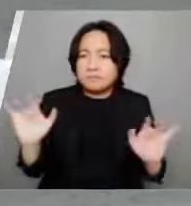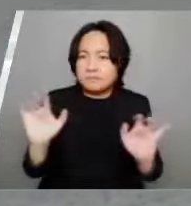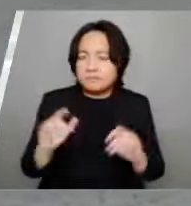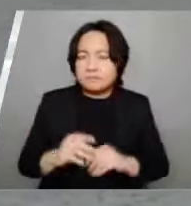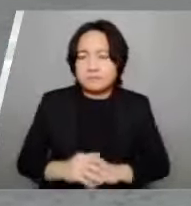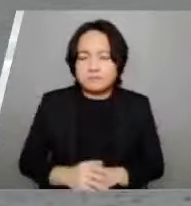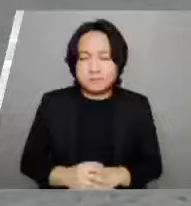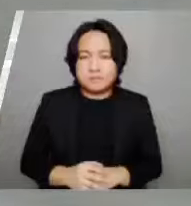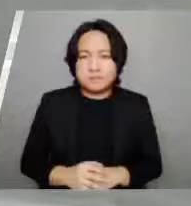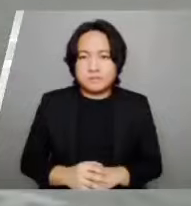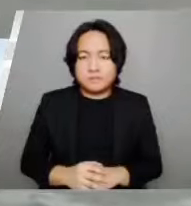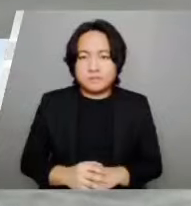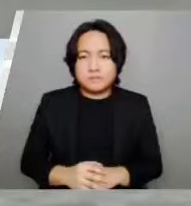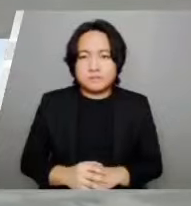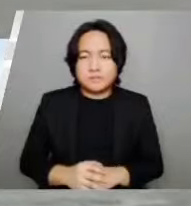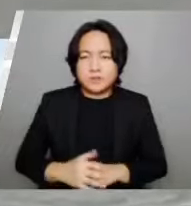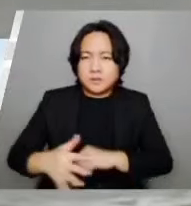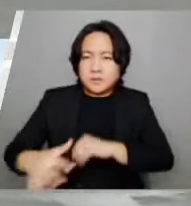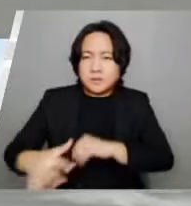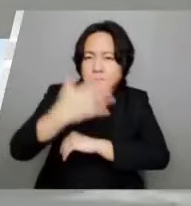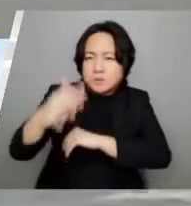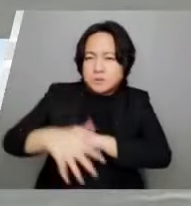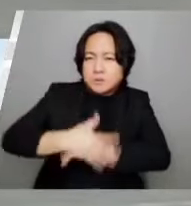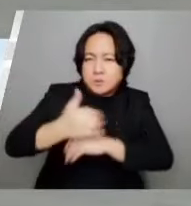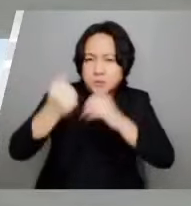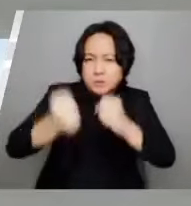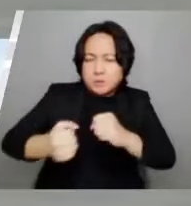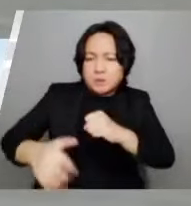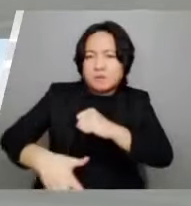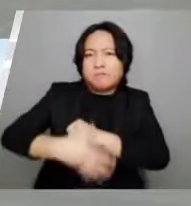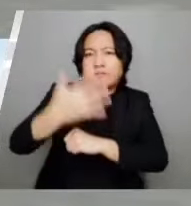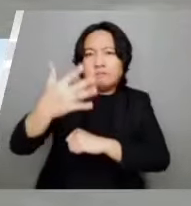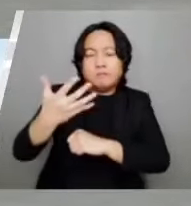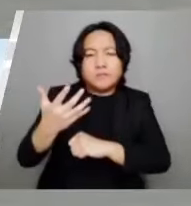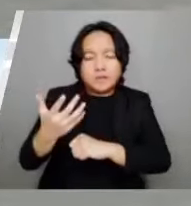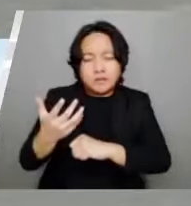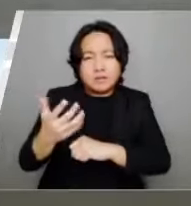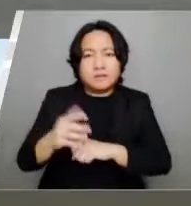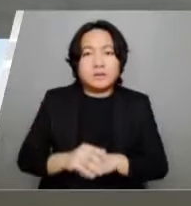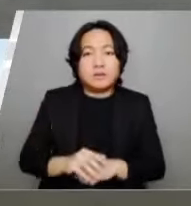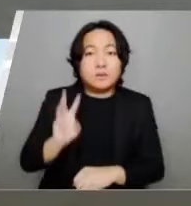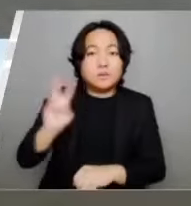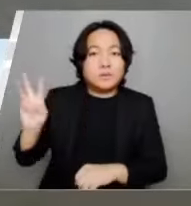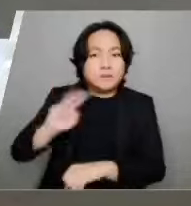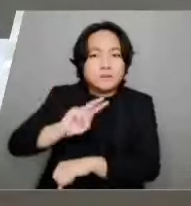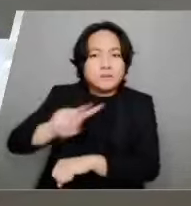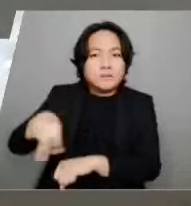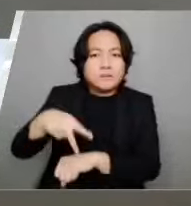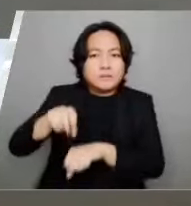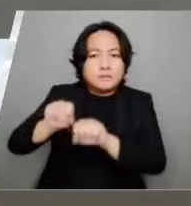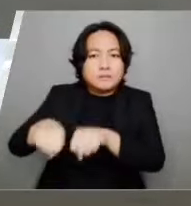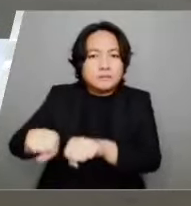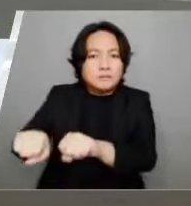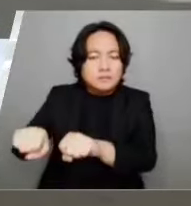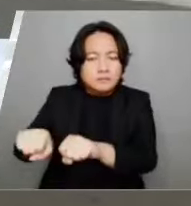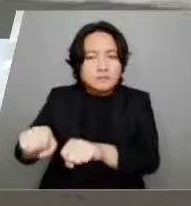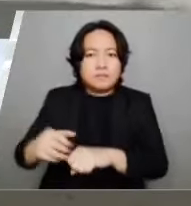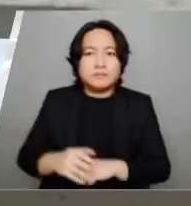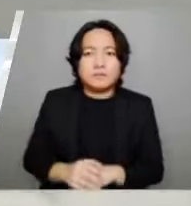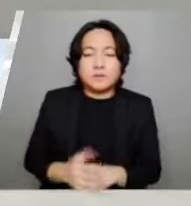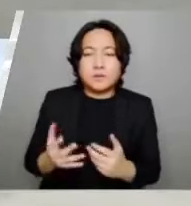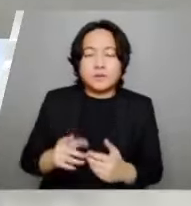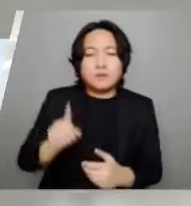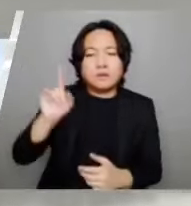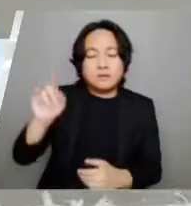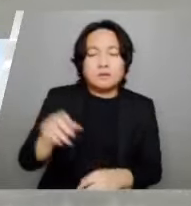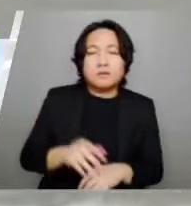Dambuhala naman ang alon sa bahaging yan ng West Philippine Sea sa tapat ng barangay Kauwakan, Lawag, Ilocos Norte.